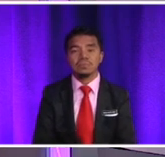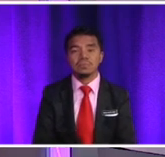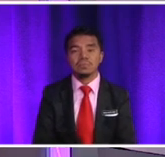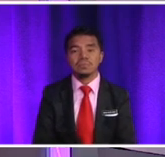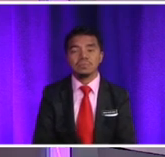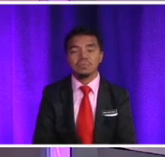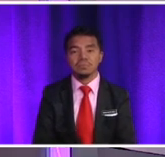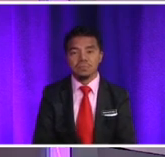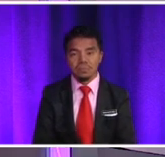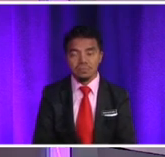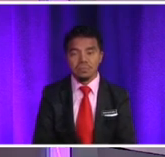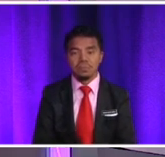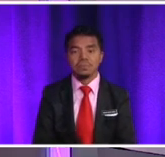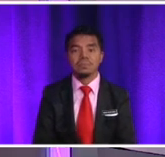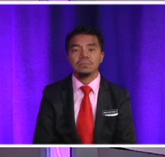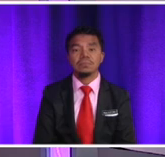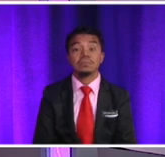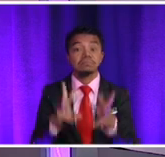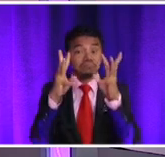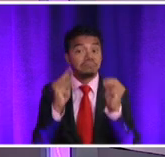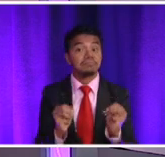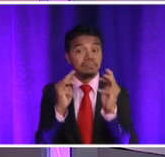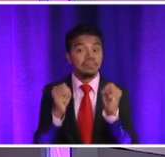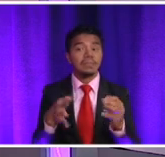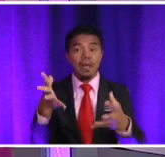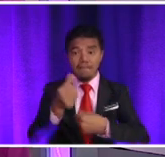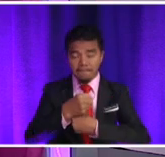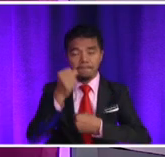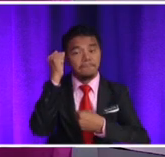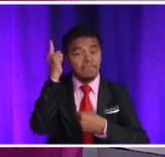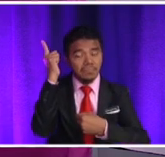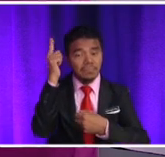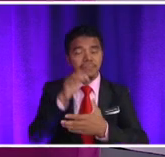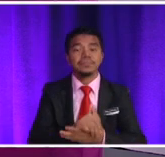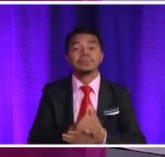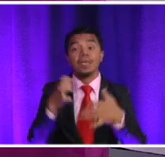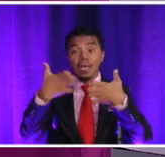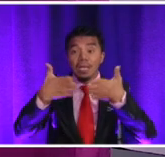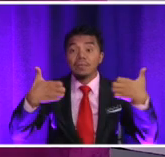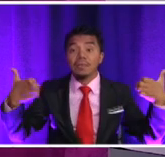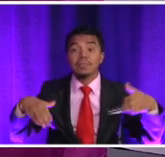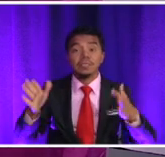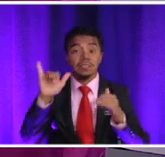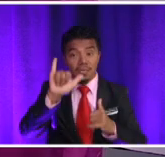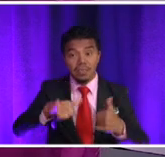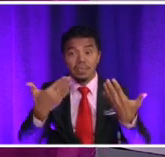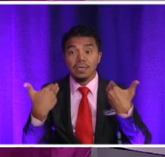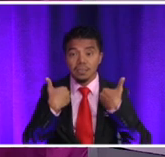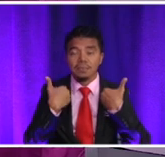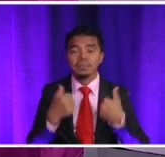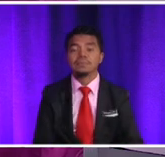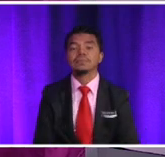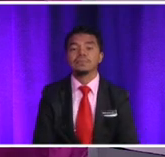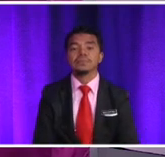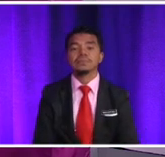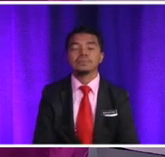Bolehkah yang ada hanya 3 saja dalam maklumat ini Oke jadi daripada